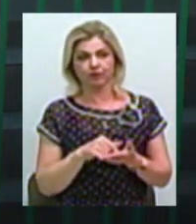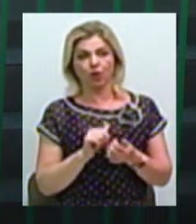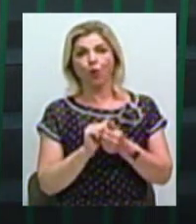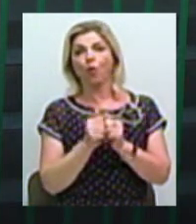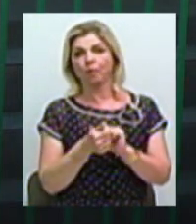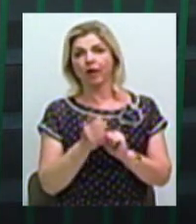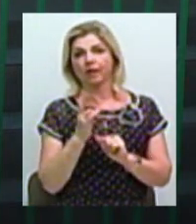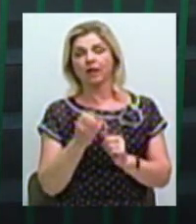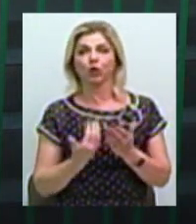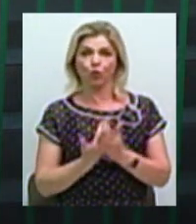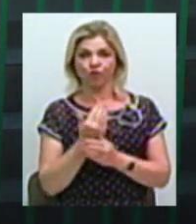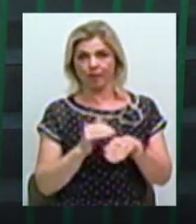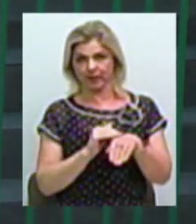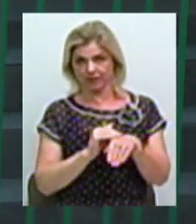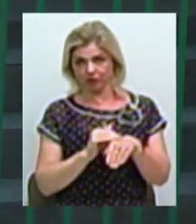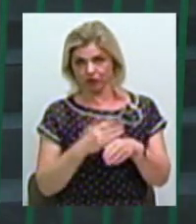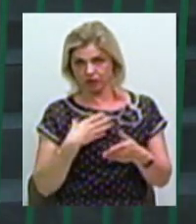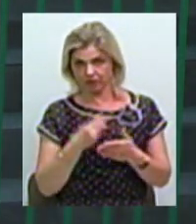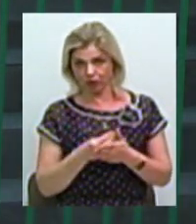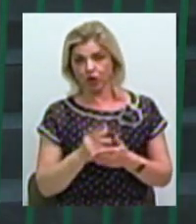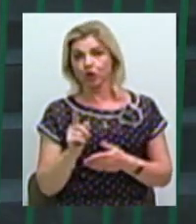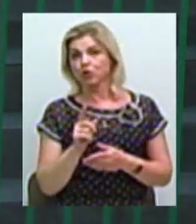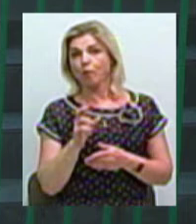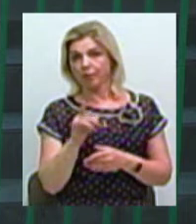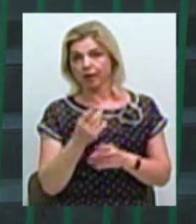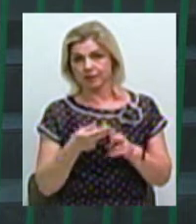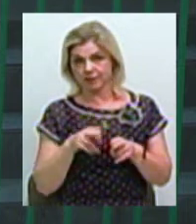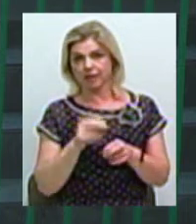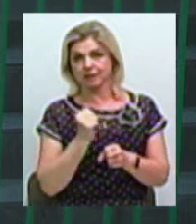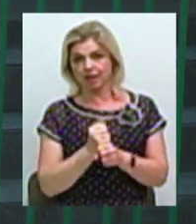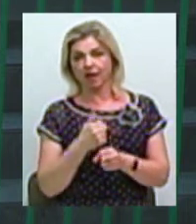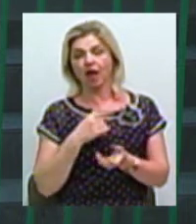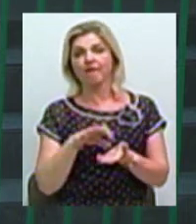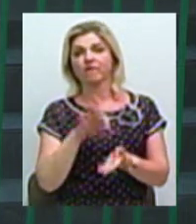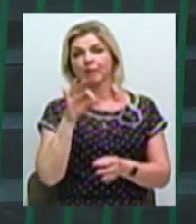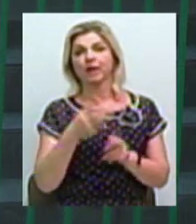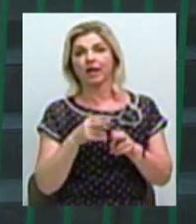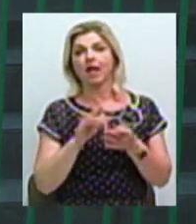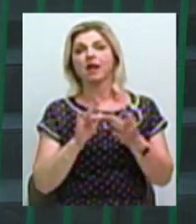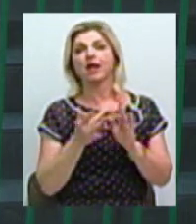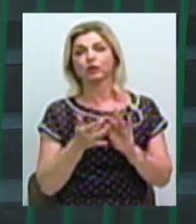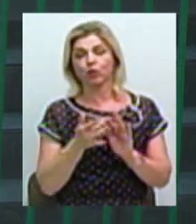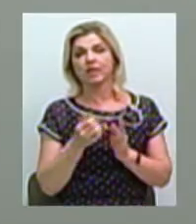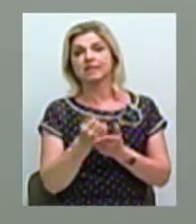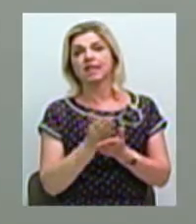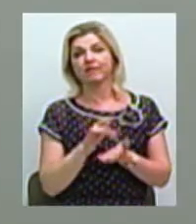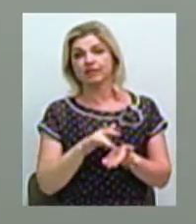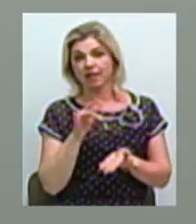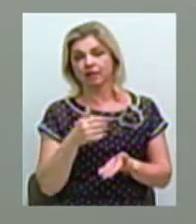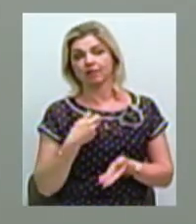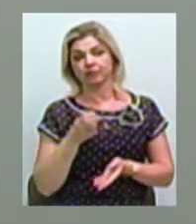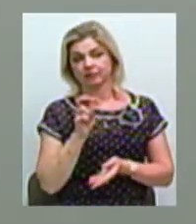обміняти на своє нове прізвище. Для того, щоб це зробити, я обрала сервісний центр за допомогою електронного кабінету водія. Тобто я обрала